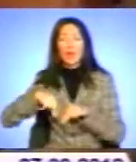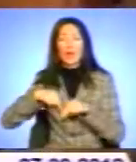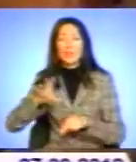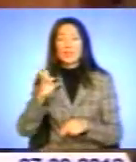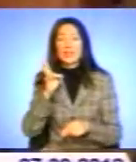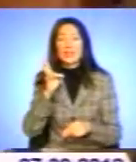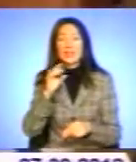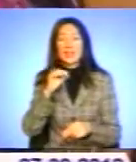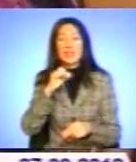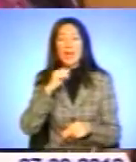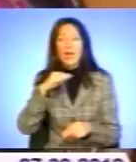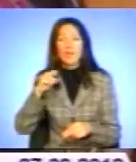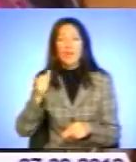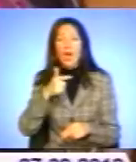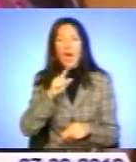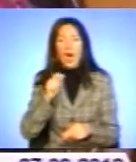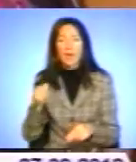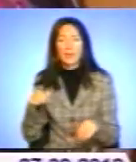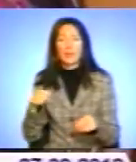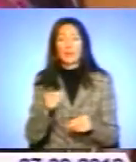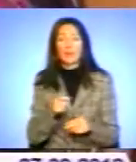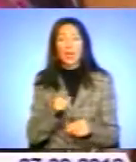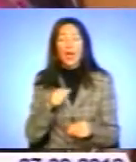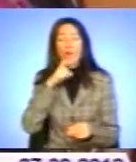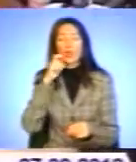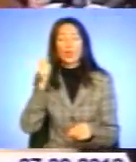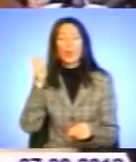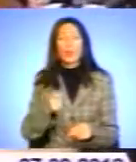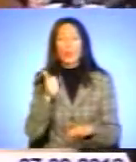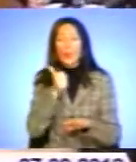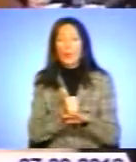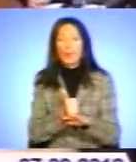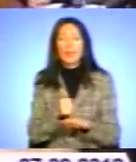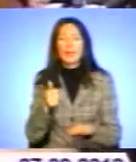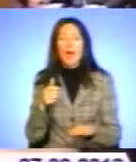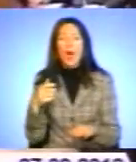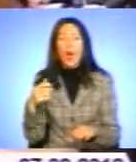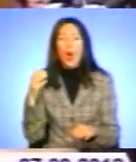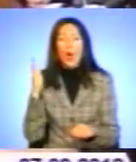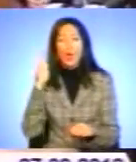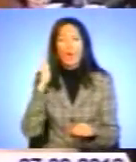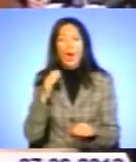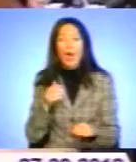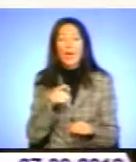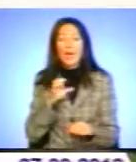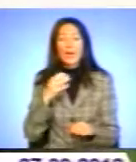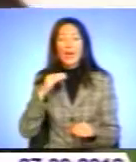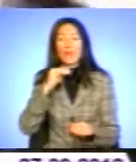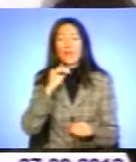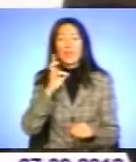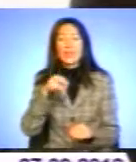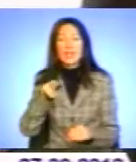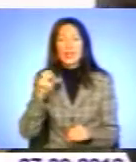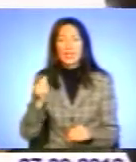у майбутньому. В Україну приїдуть прем'єр та голова МЗС Фінляндії. Зокрема, 25 жовтня відбудеться засідання